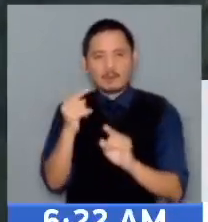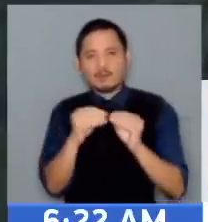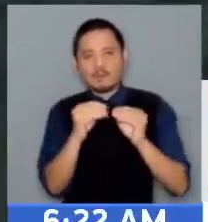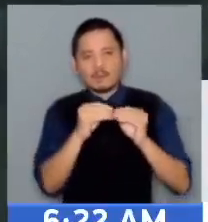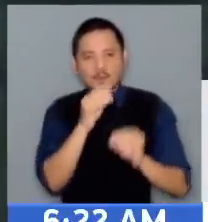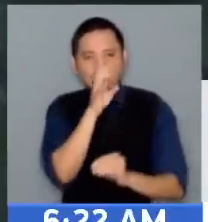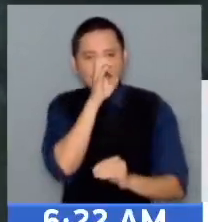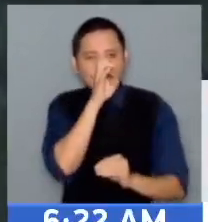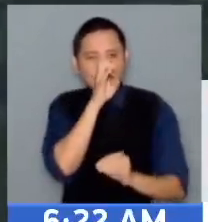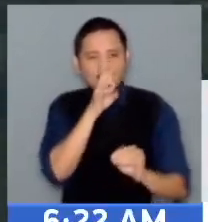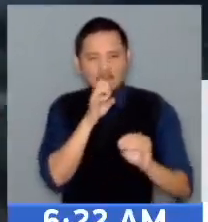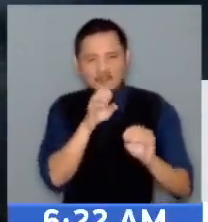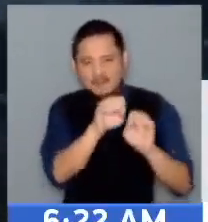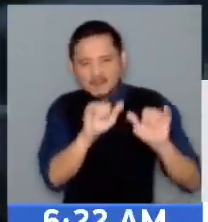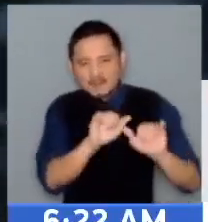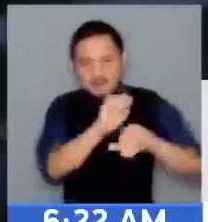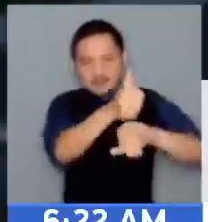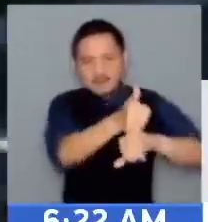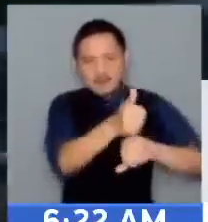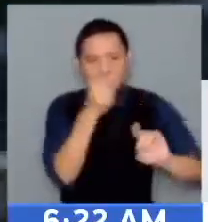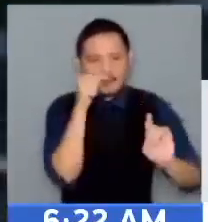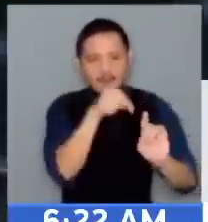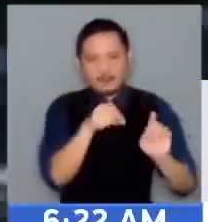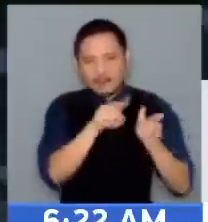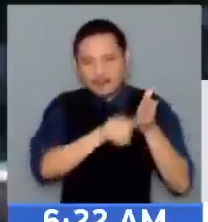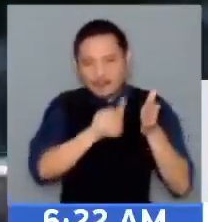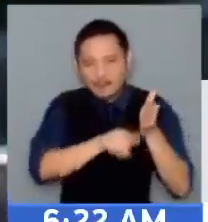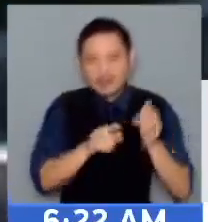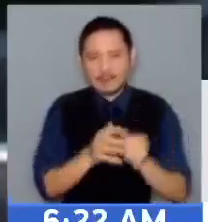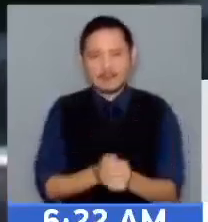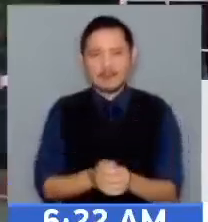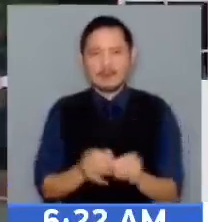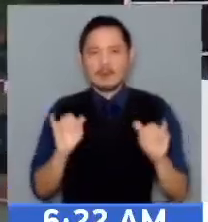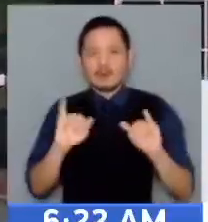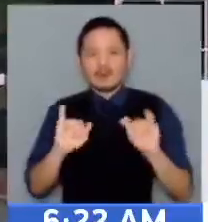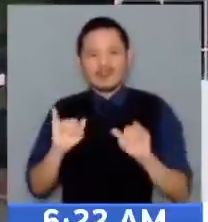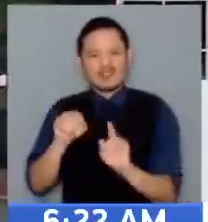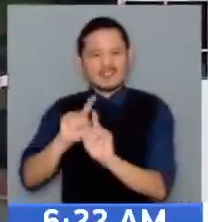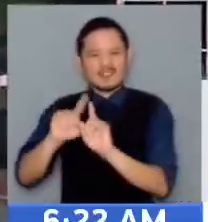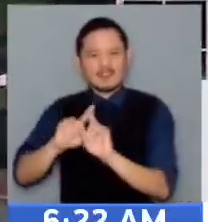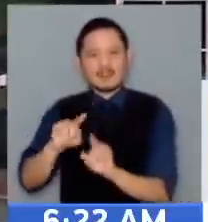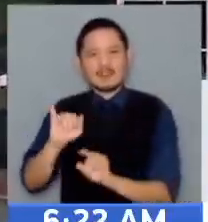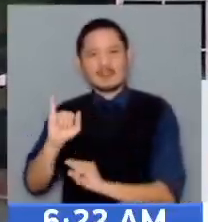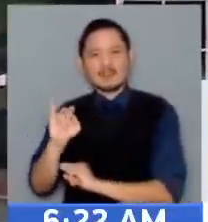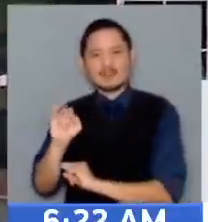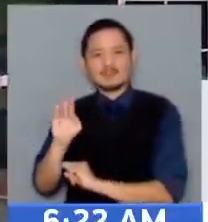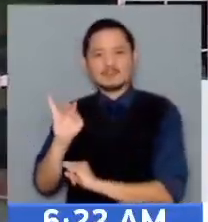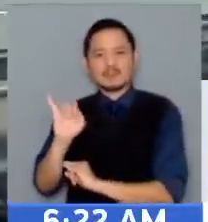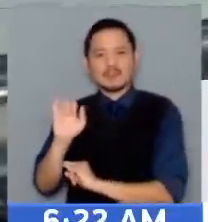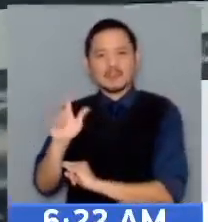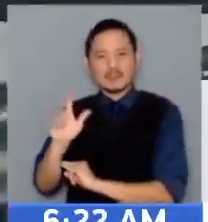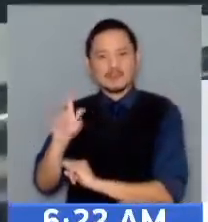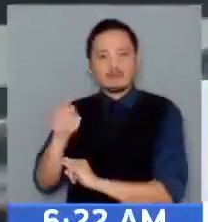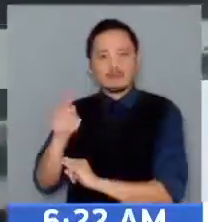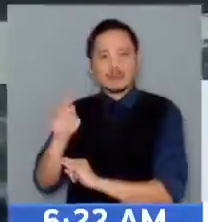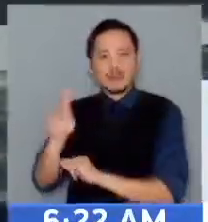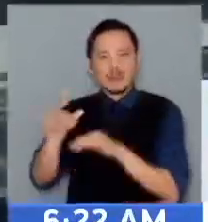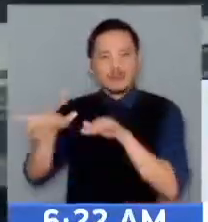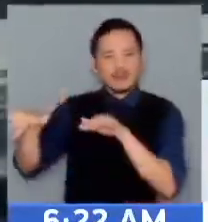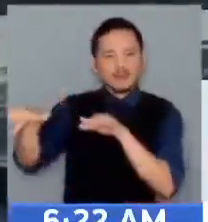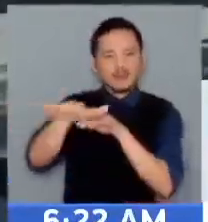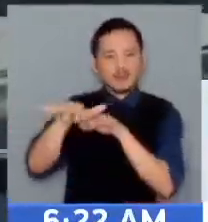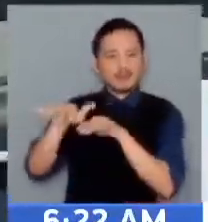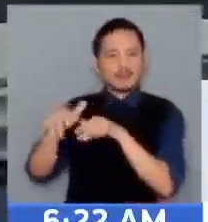bantayan ng mga otoridad ang mga industrial park at free port economic zones na nagiging pugad daw umano ng paggawaan ng